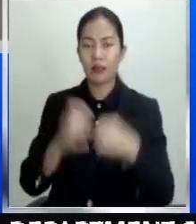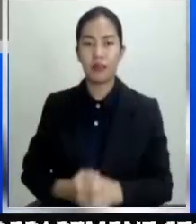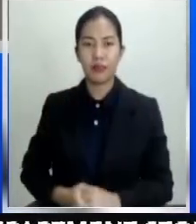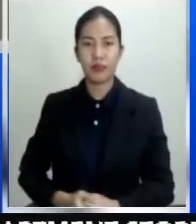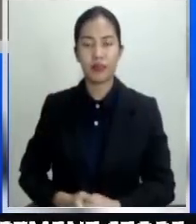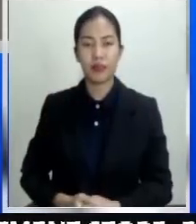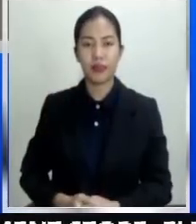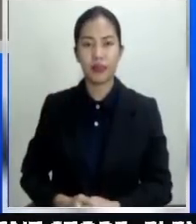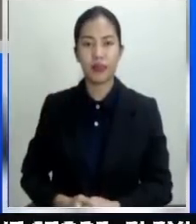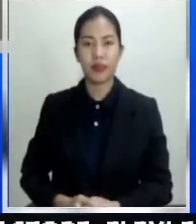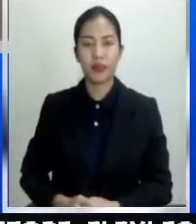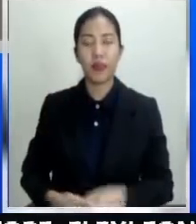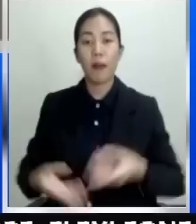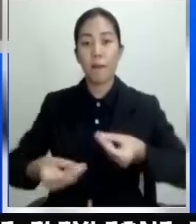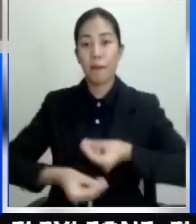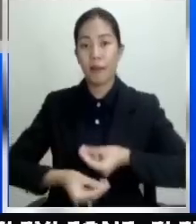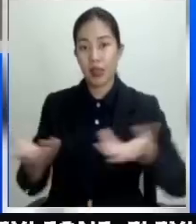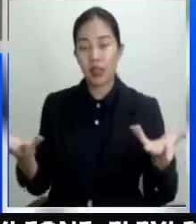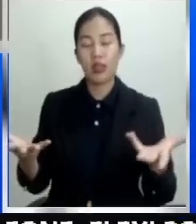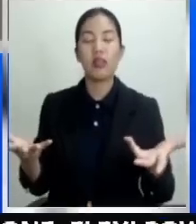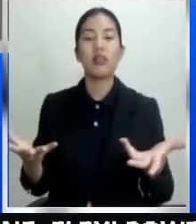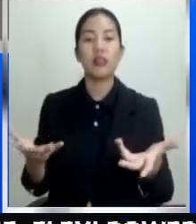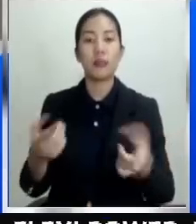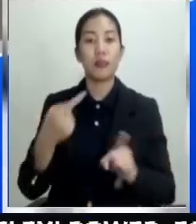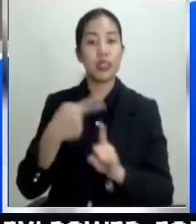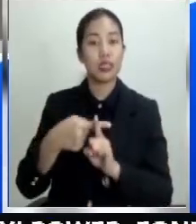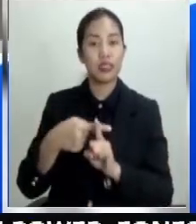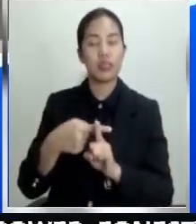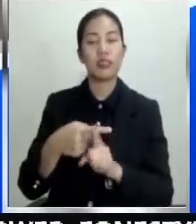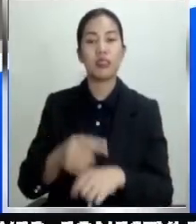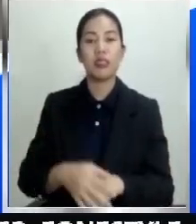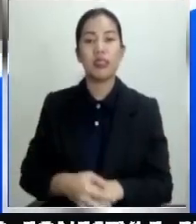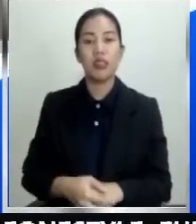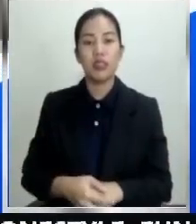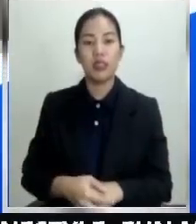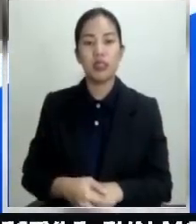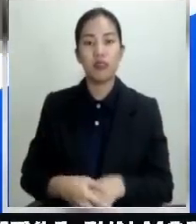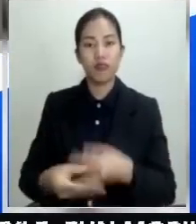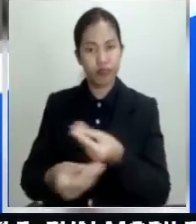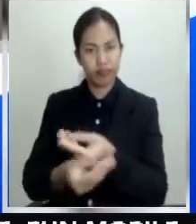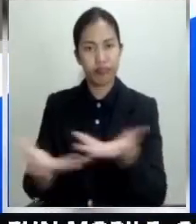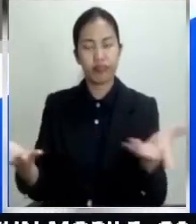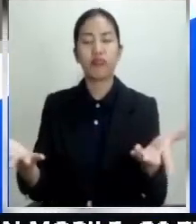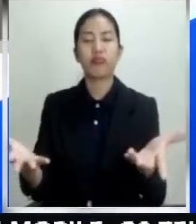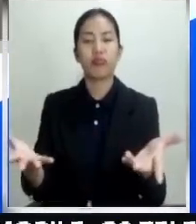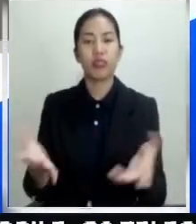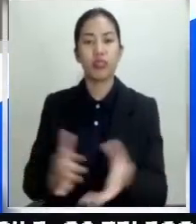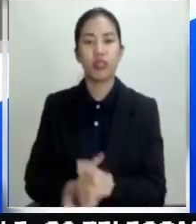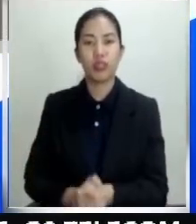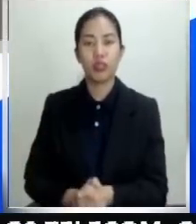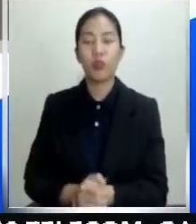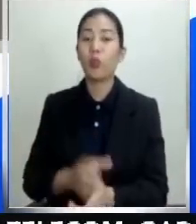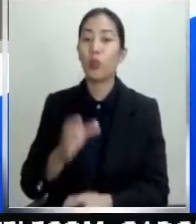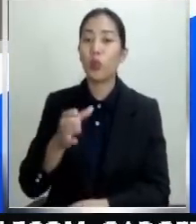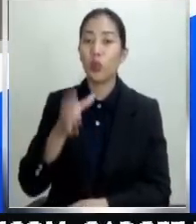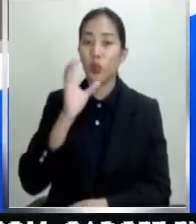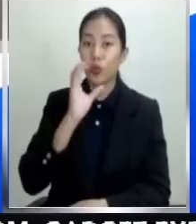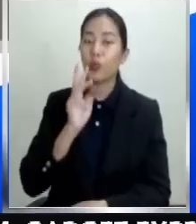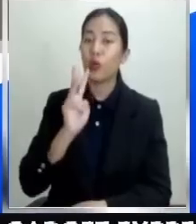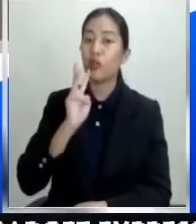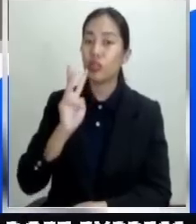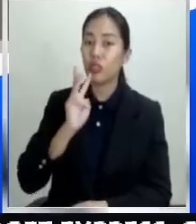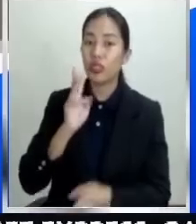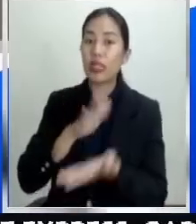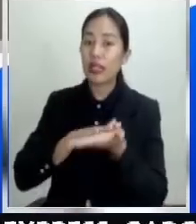namahagi na rin at namigay na rin, no? Nag-distribute na ng tubig, ng malinis na tubig na inumin